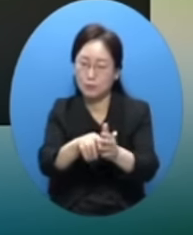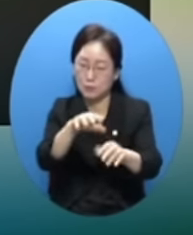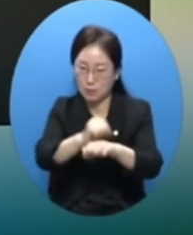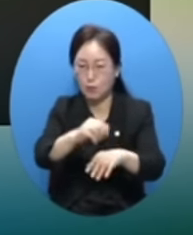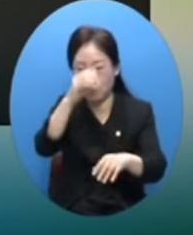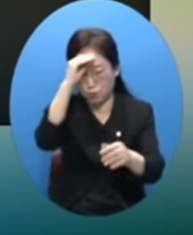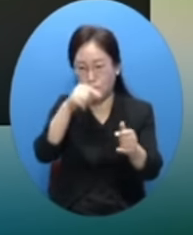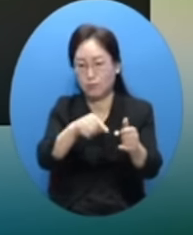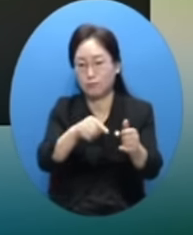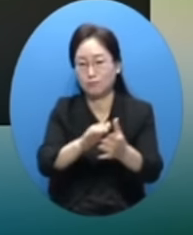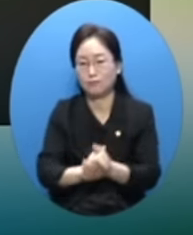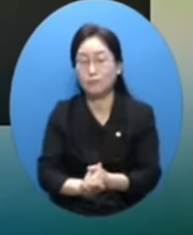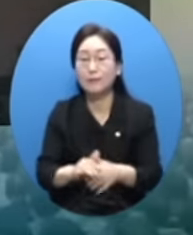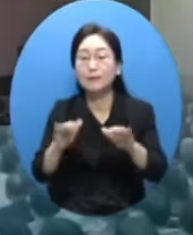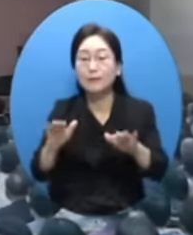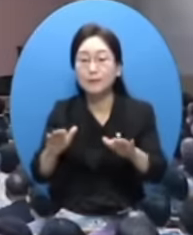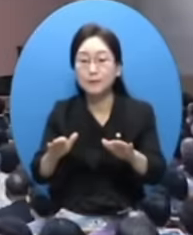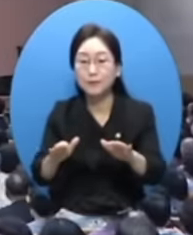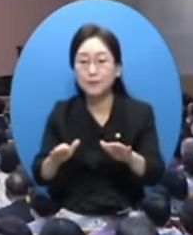우리가 의학,